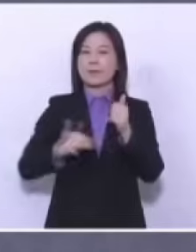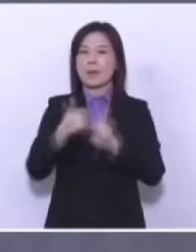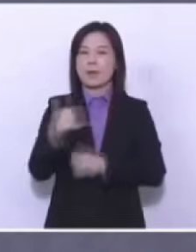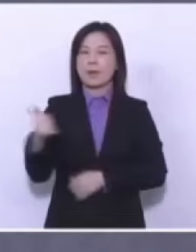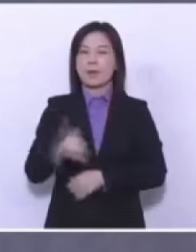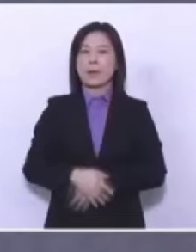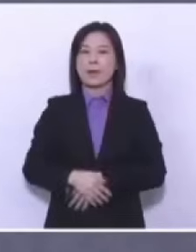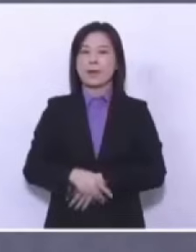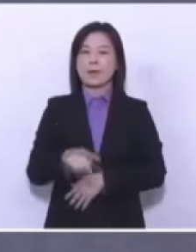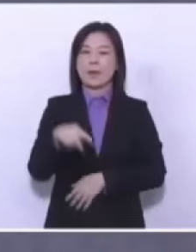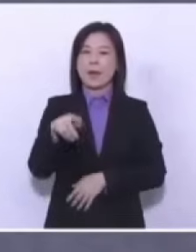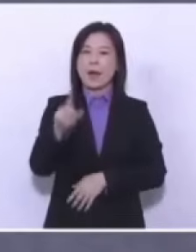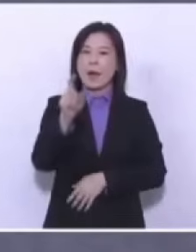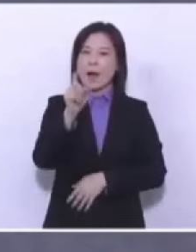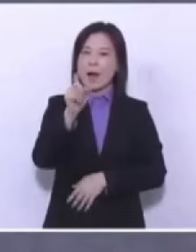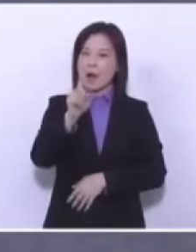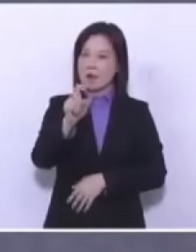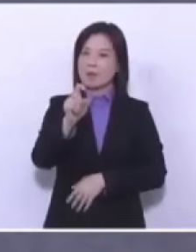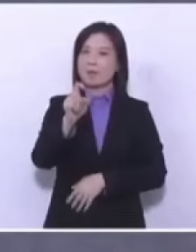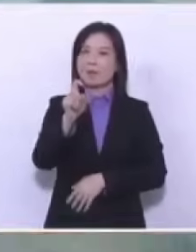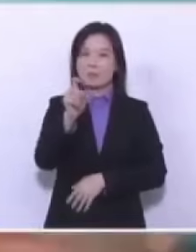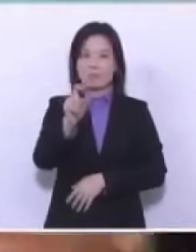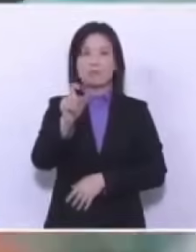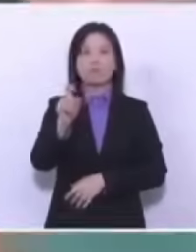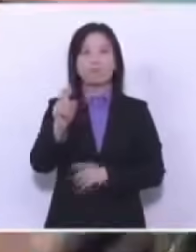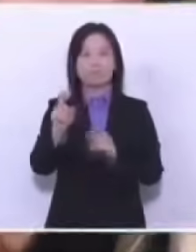破两位数。